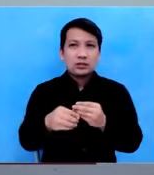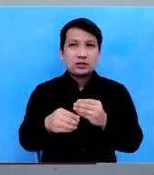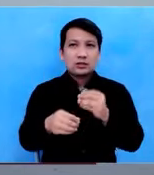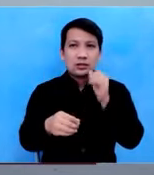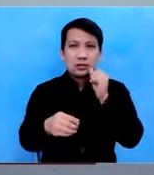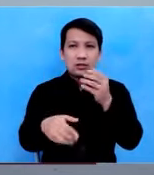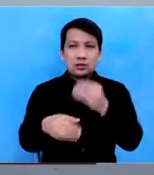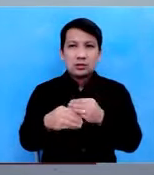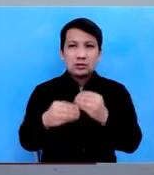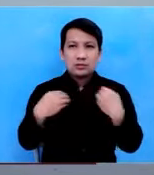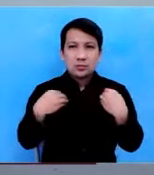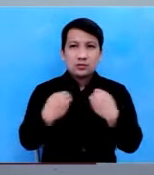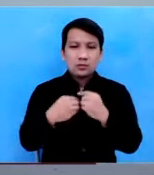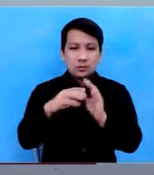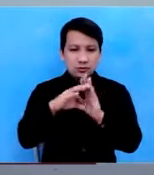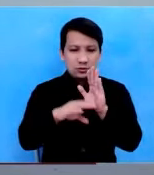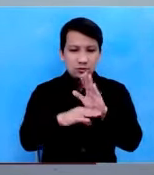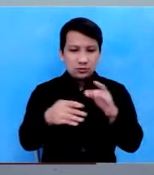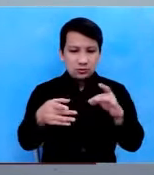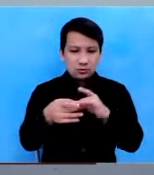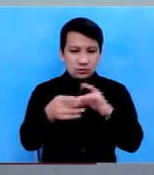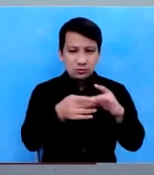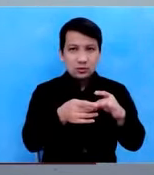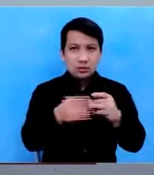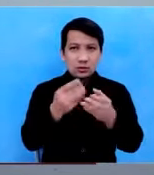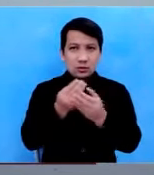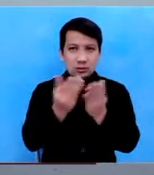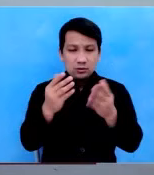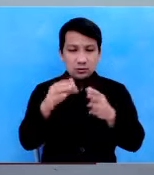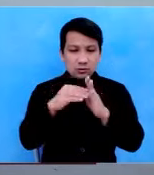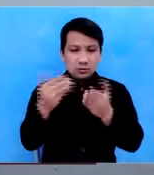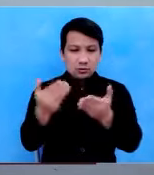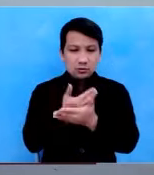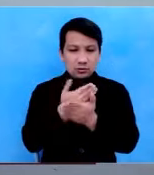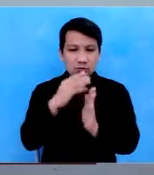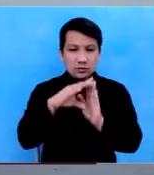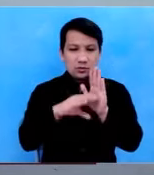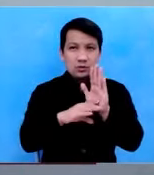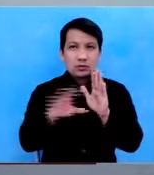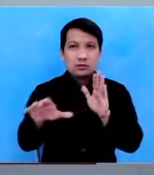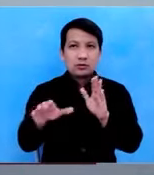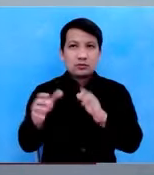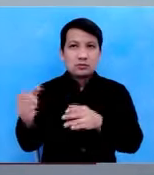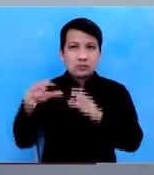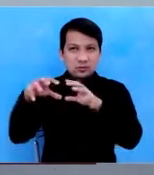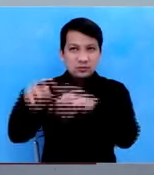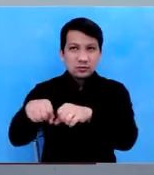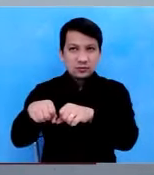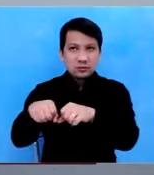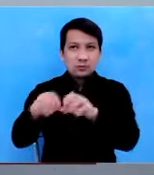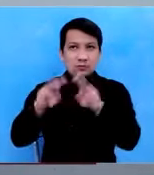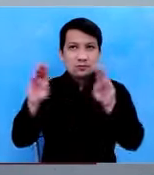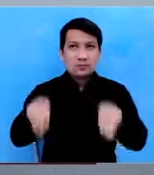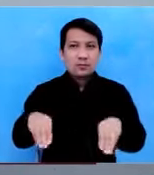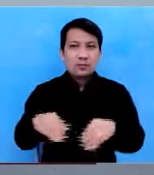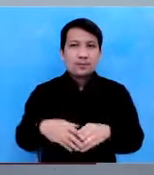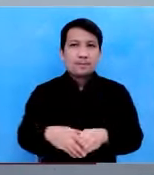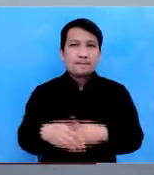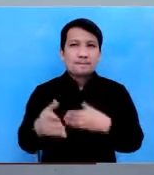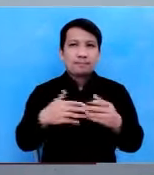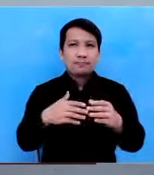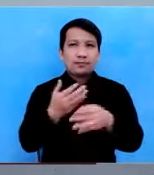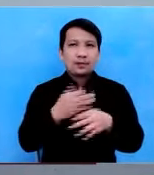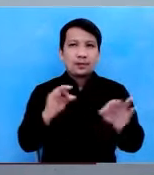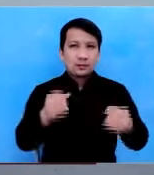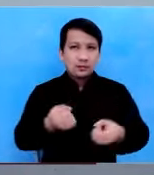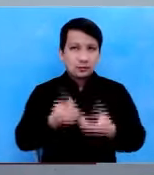miyembro ng Constitutional Commission na bumabalangkas noon ng panibagong konstitusyon, pinadampot din ng Malacanang. Pati ang malayang pamamahayag